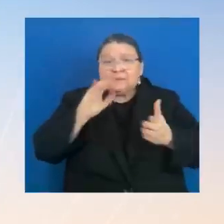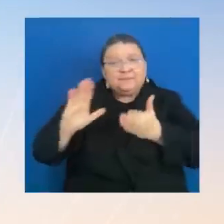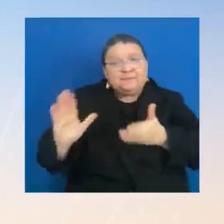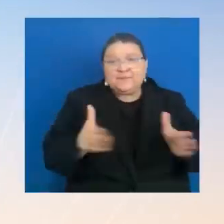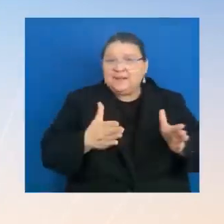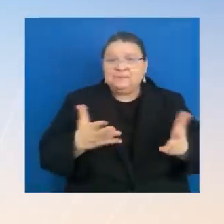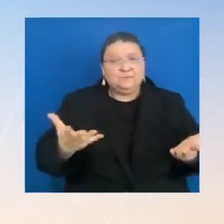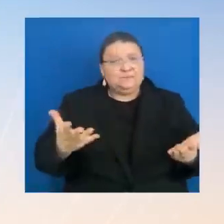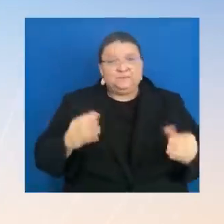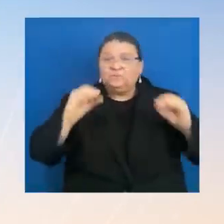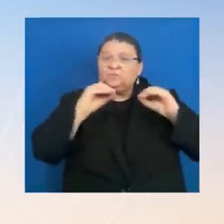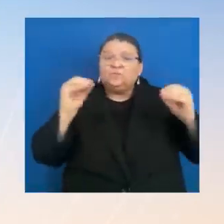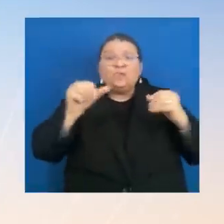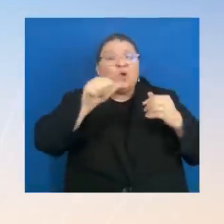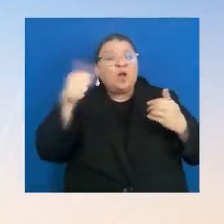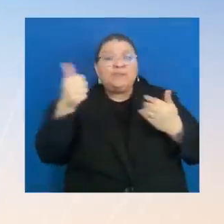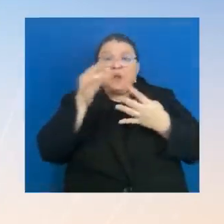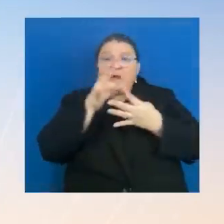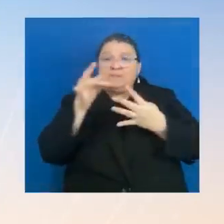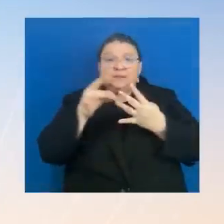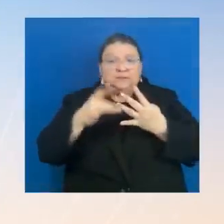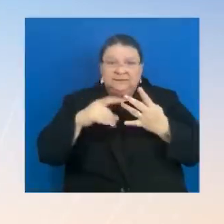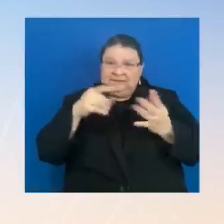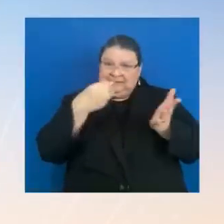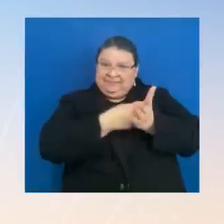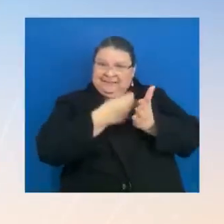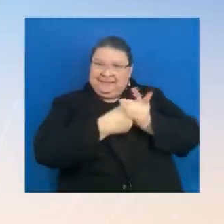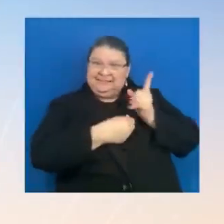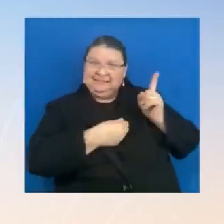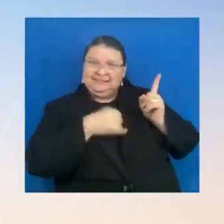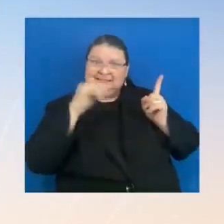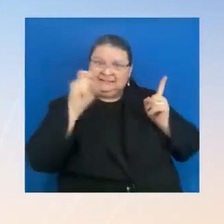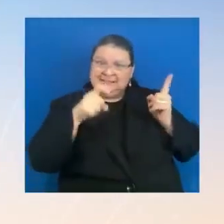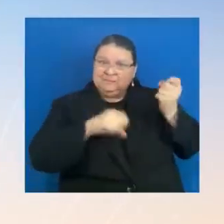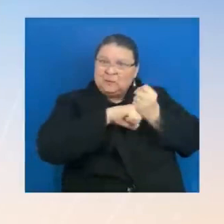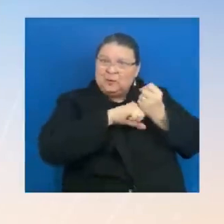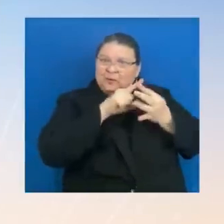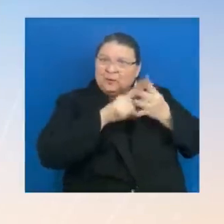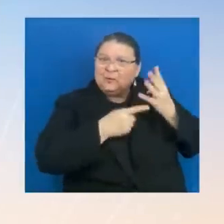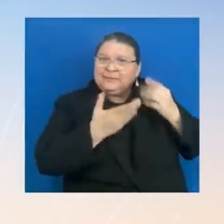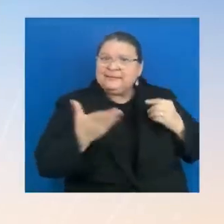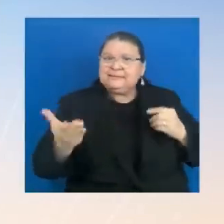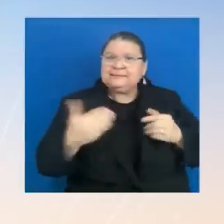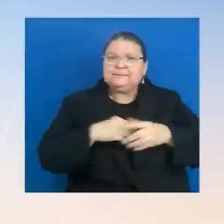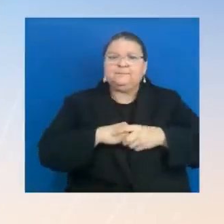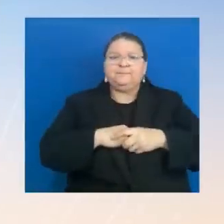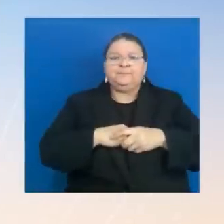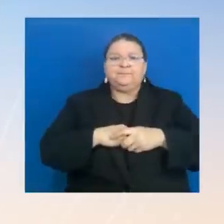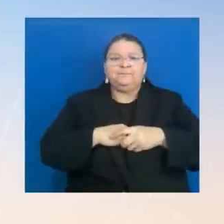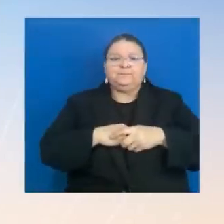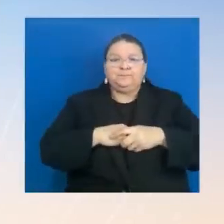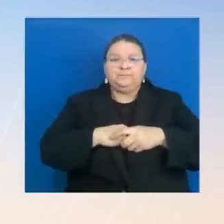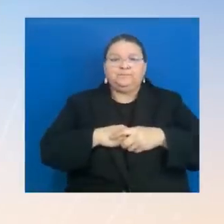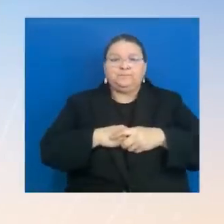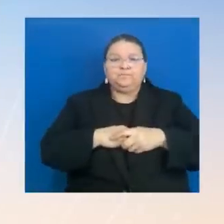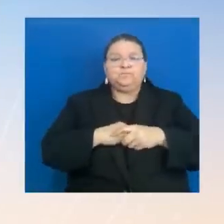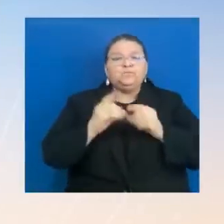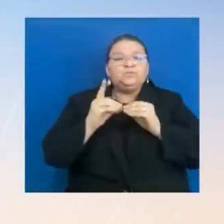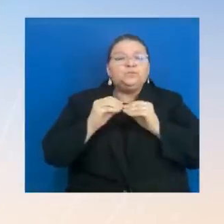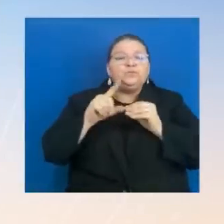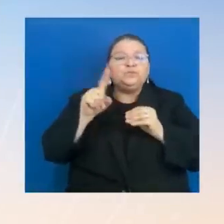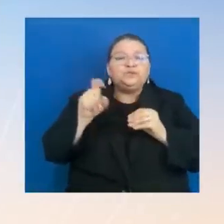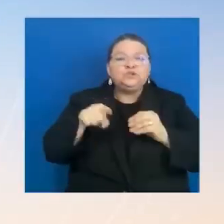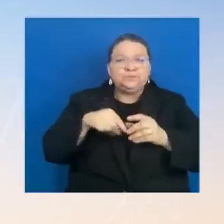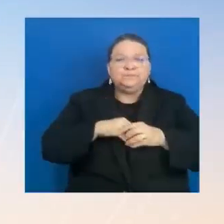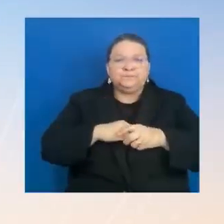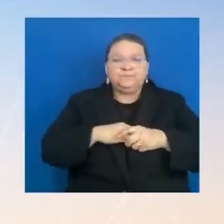Quốc phòng. Và phần lớn đánh giá của họ liên quan đến việc những chiếc máy bay này sẽ cất cánh từ đâu và bạn sẽ đưa chúng vào Ukraine